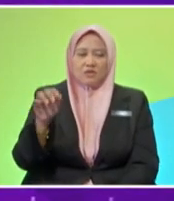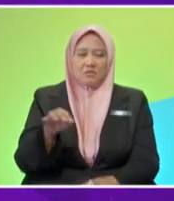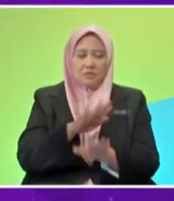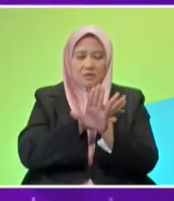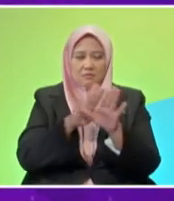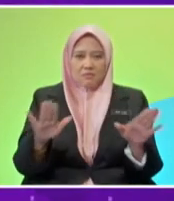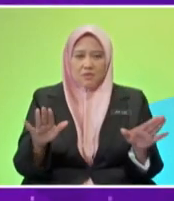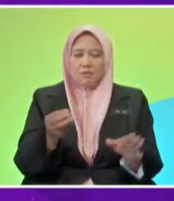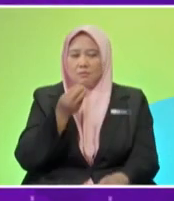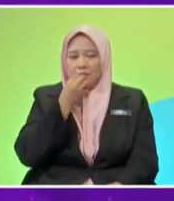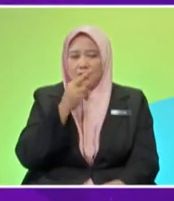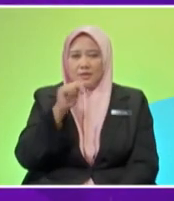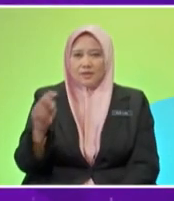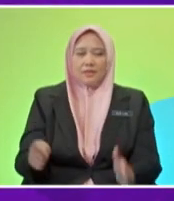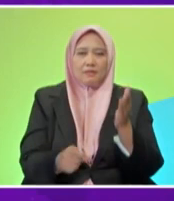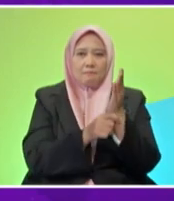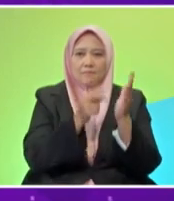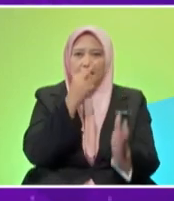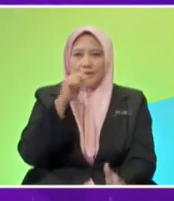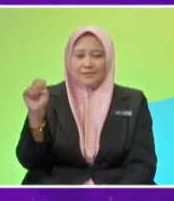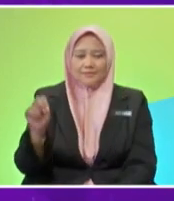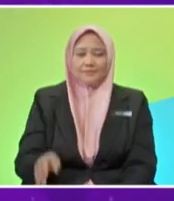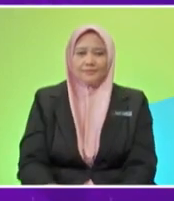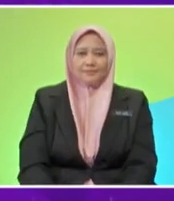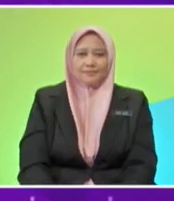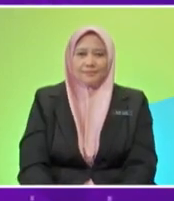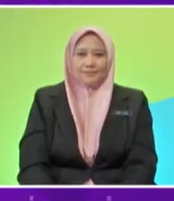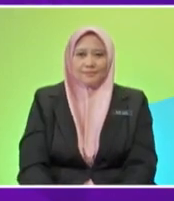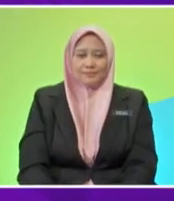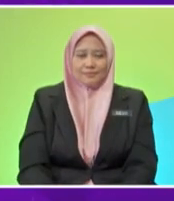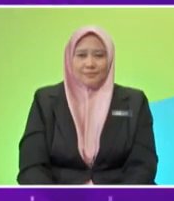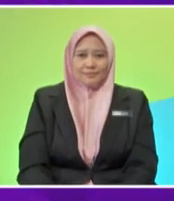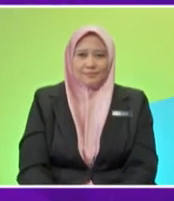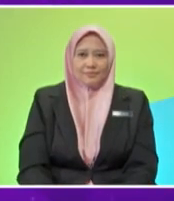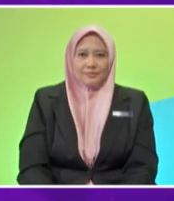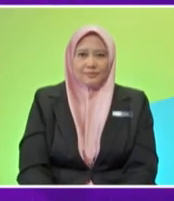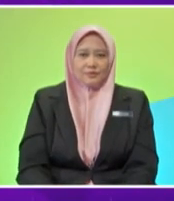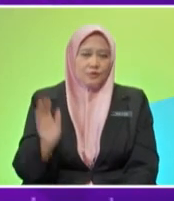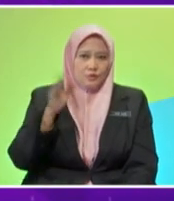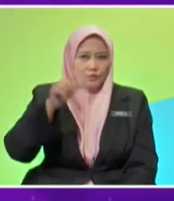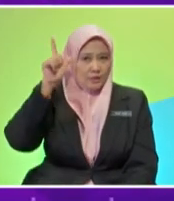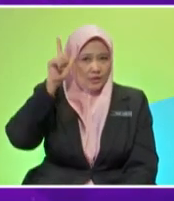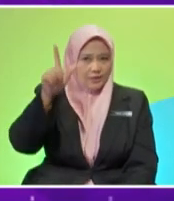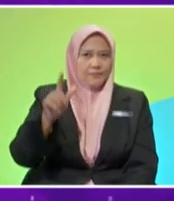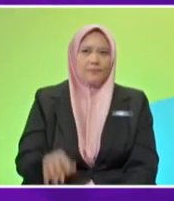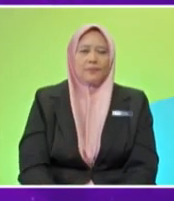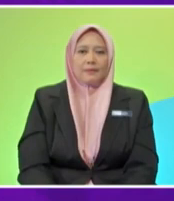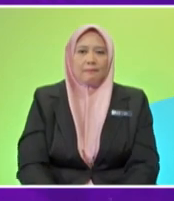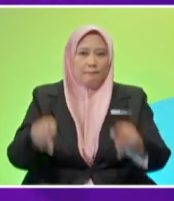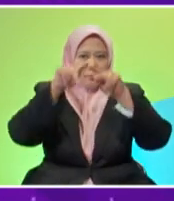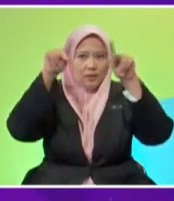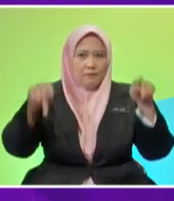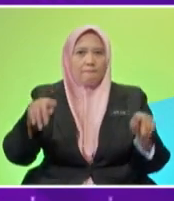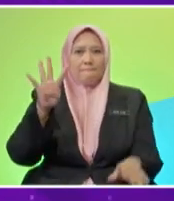Kita kunci jawapan tu dan mari sama-sama kita semak. Siapa yang betul? Peringkat 4, isi separuh pinggan